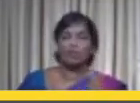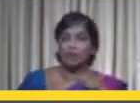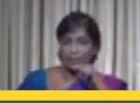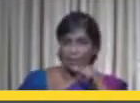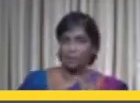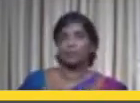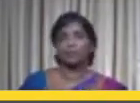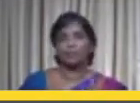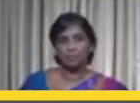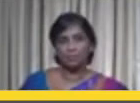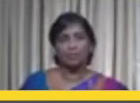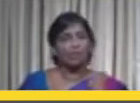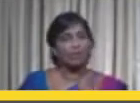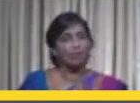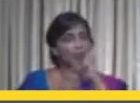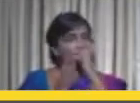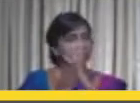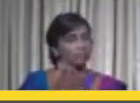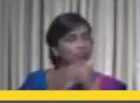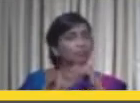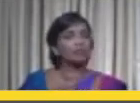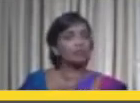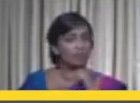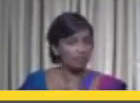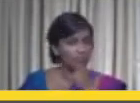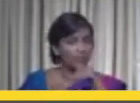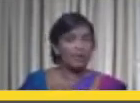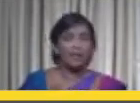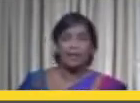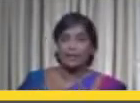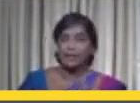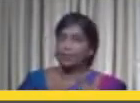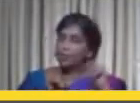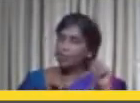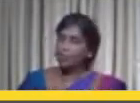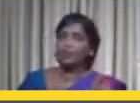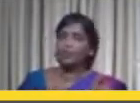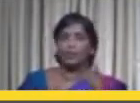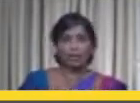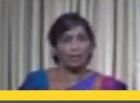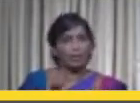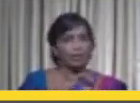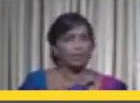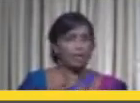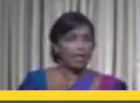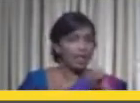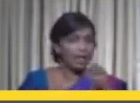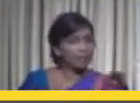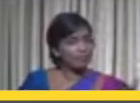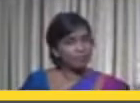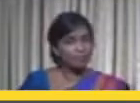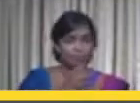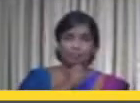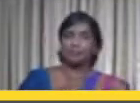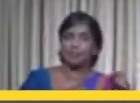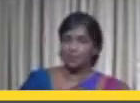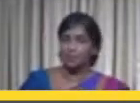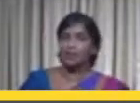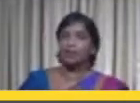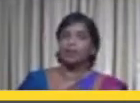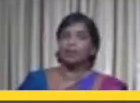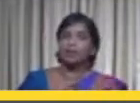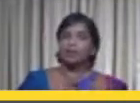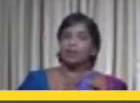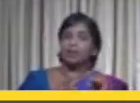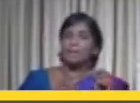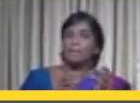अतवासम मे आंडक्रमे अटते कैबिनेट मंडलती है एमतूर अटते लेखर इन्नो ए आई अटते अनेक